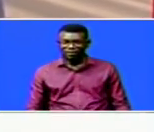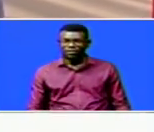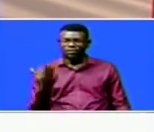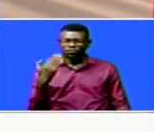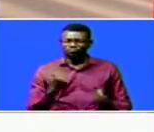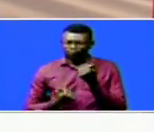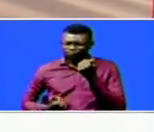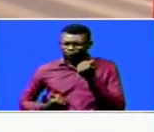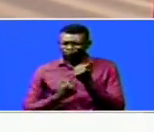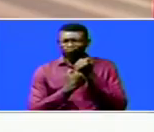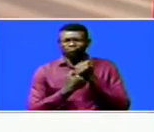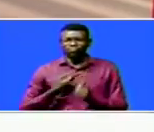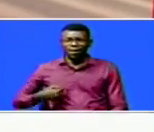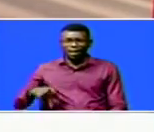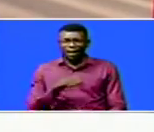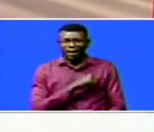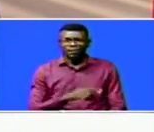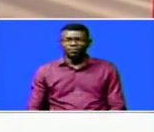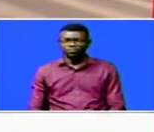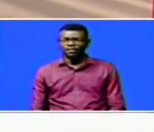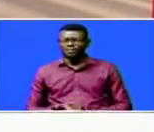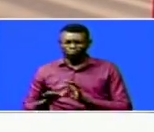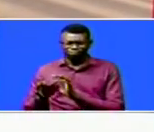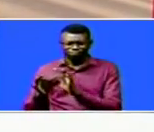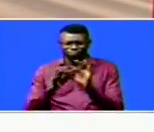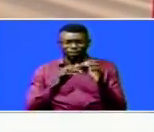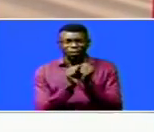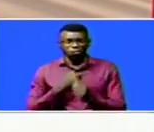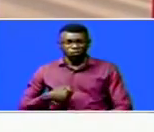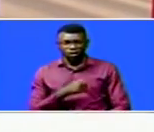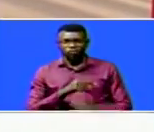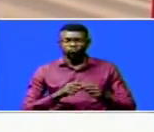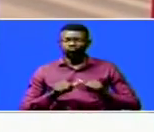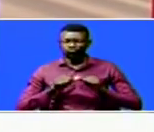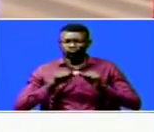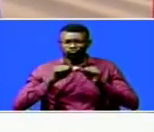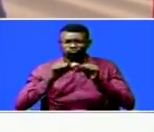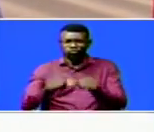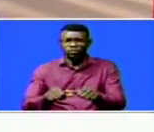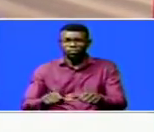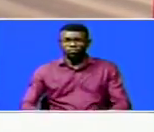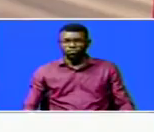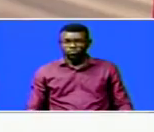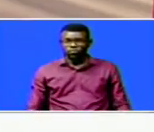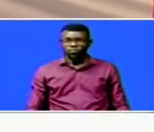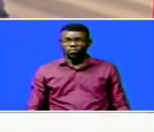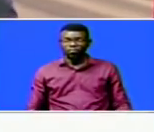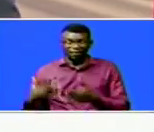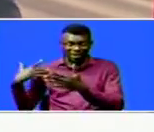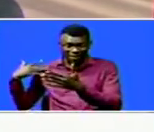alisimama nasi, akatushika mkono mpaka tukafika pahali ambapo